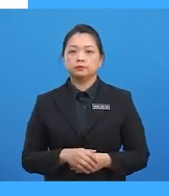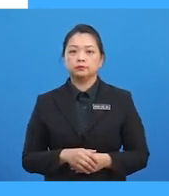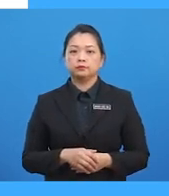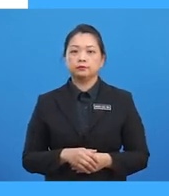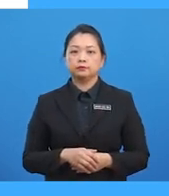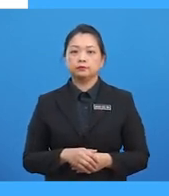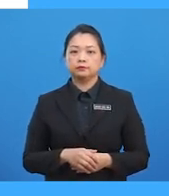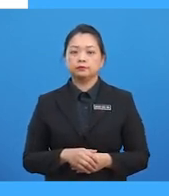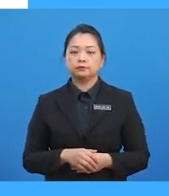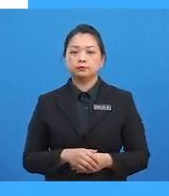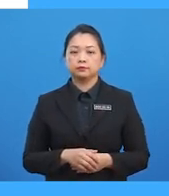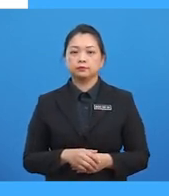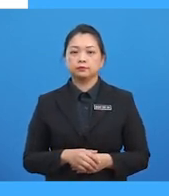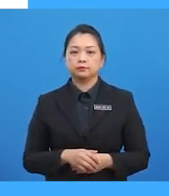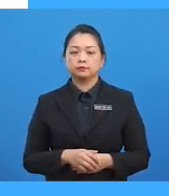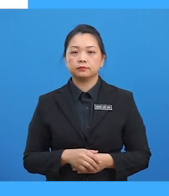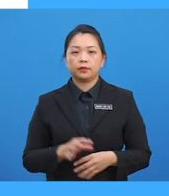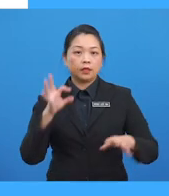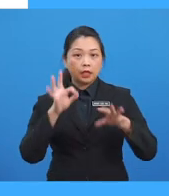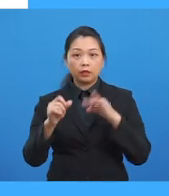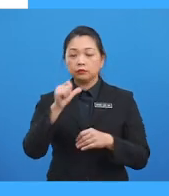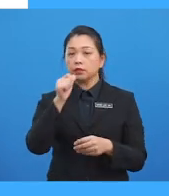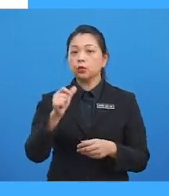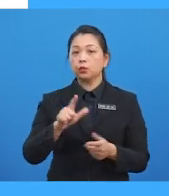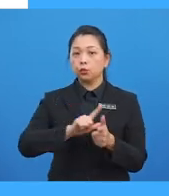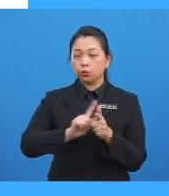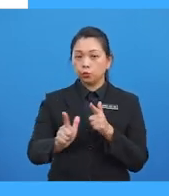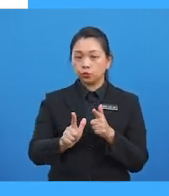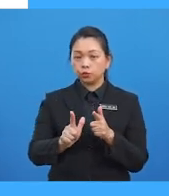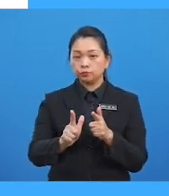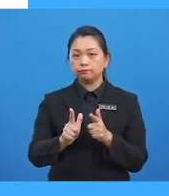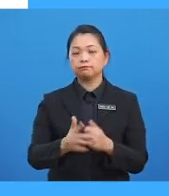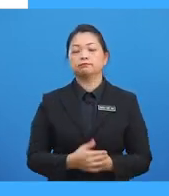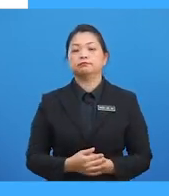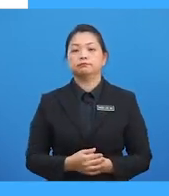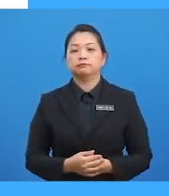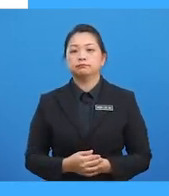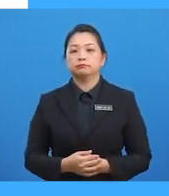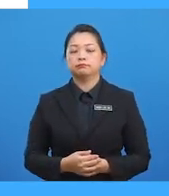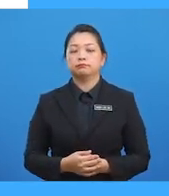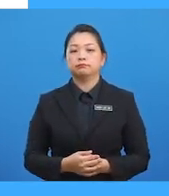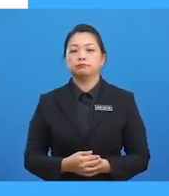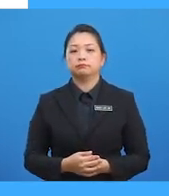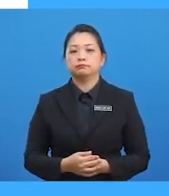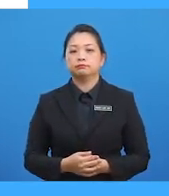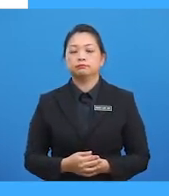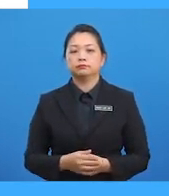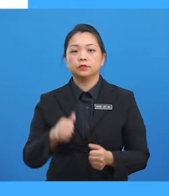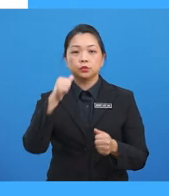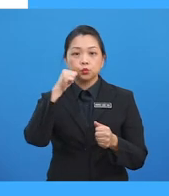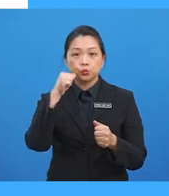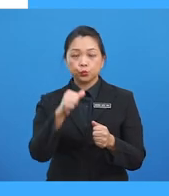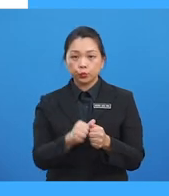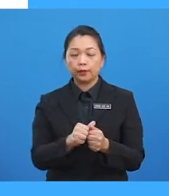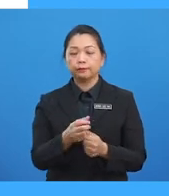cipta. Yang keenam, tidak lulus makluman kepada pereka cipta. Tujuh, surat